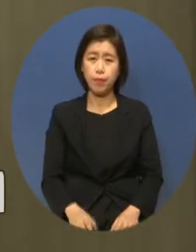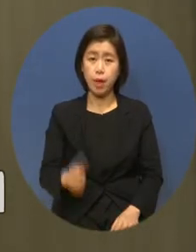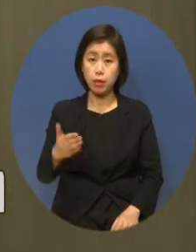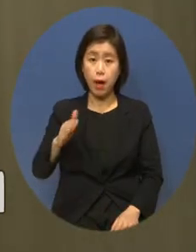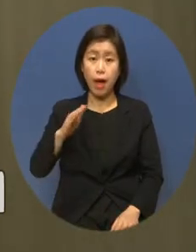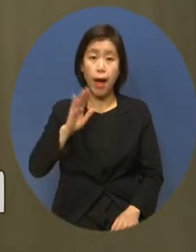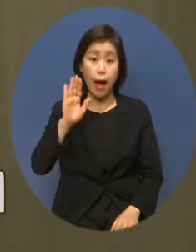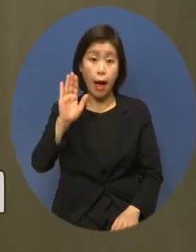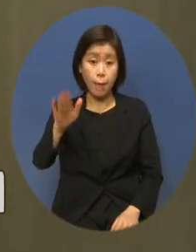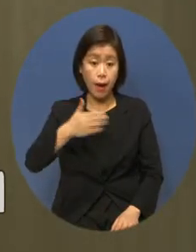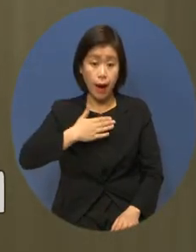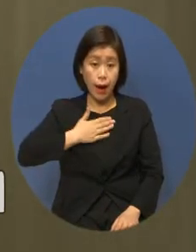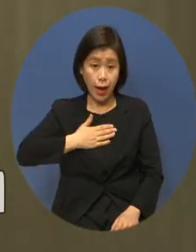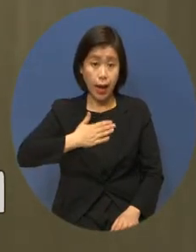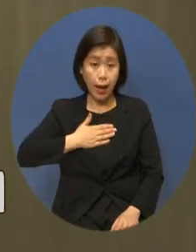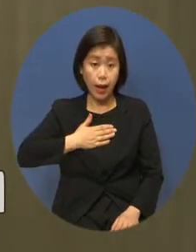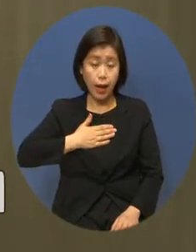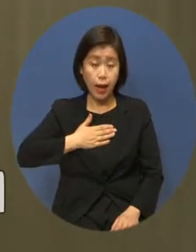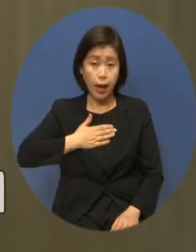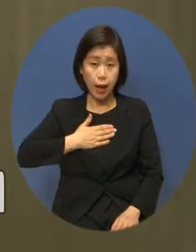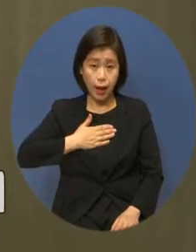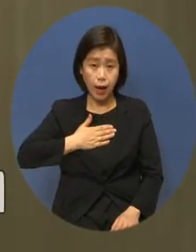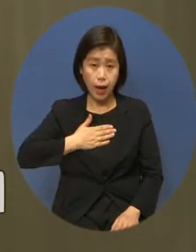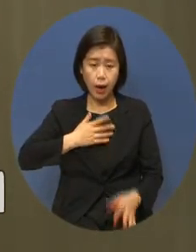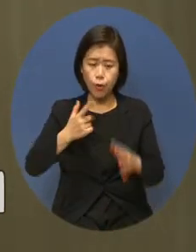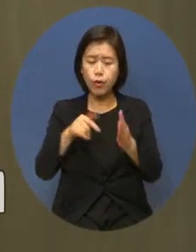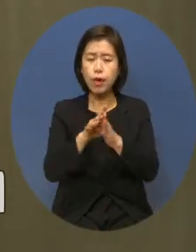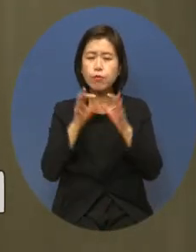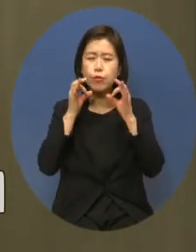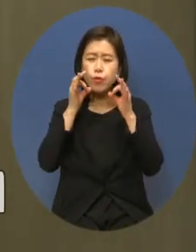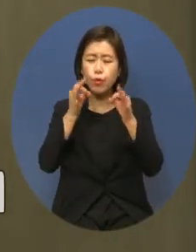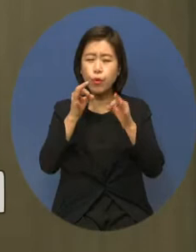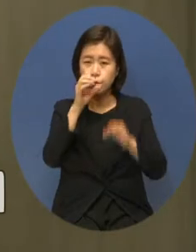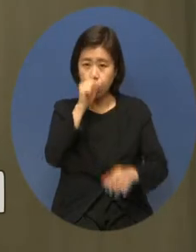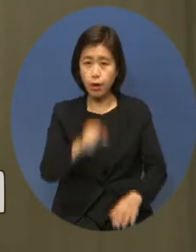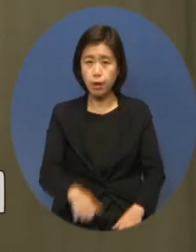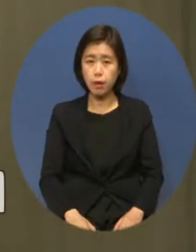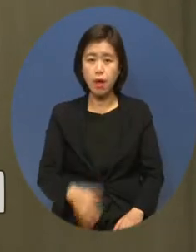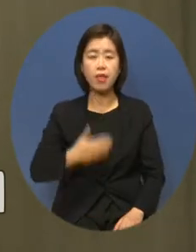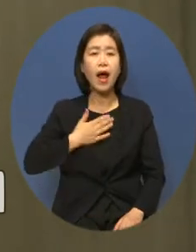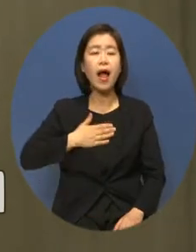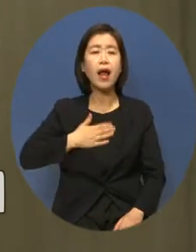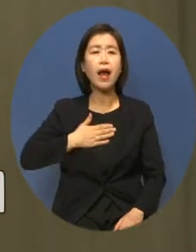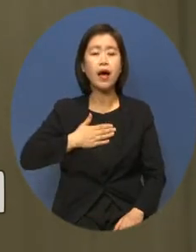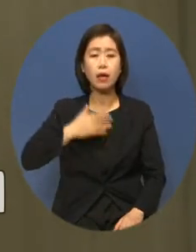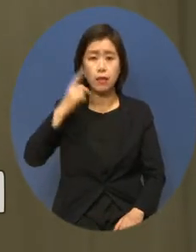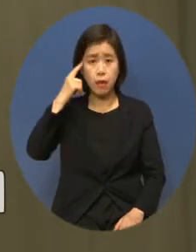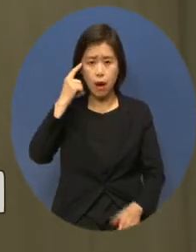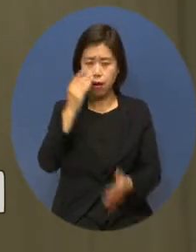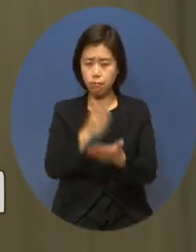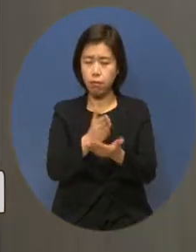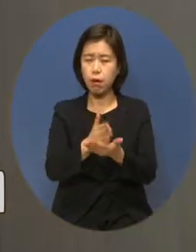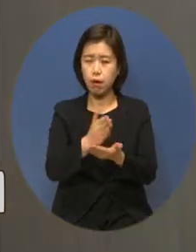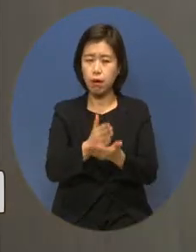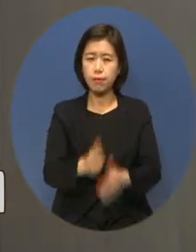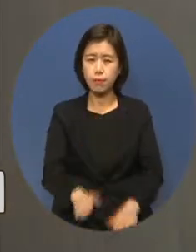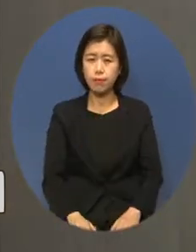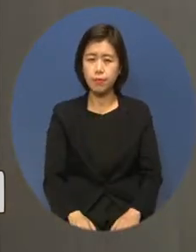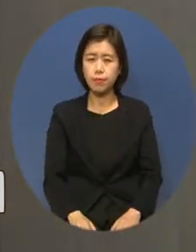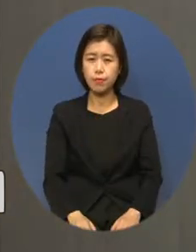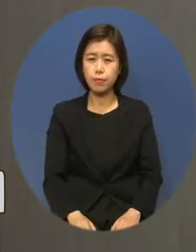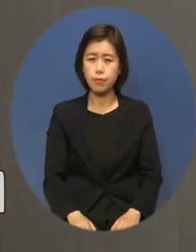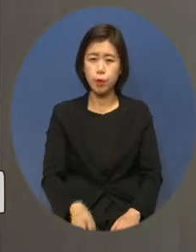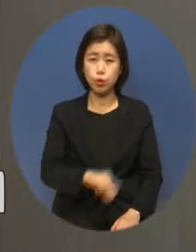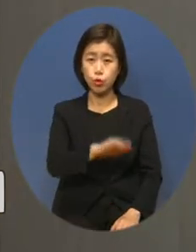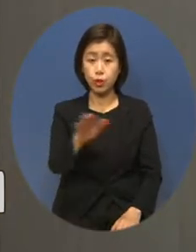중요하다. 모르고 있다는 걸 인정하지 않으면 알 수 없잖아요. 다 알아라고 생각하면 배우지 않으니까요. 우리는 그래서 우리는 차별을 잘